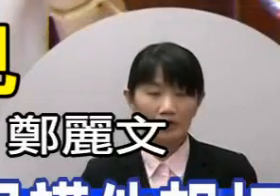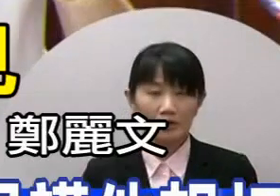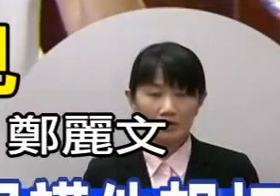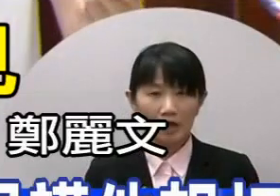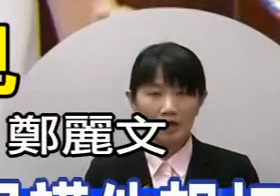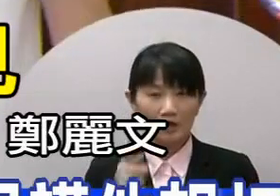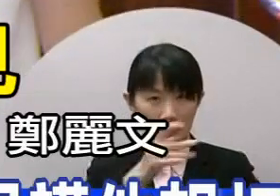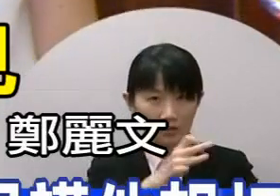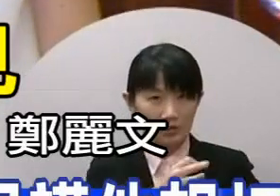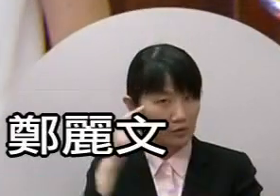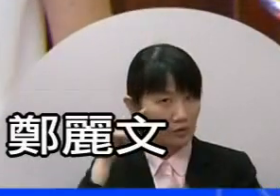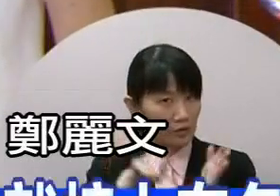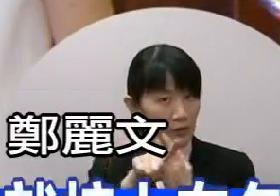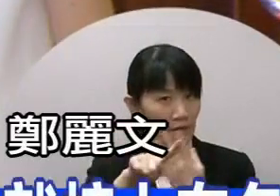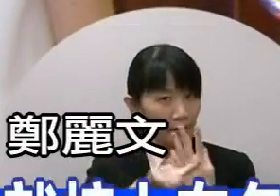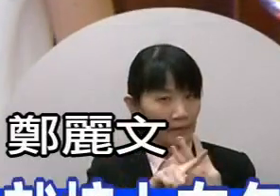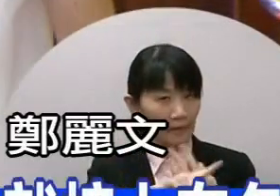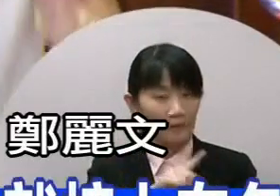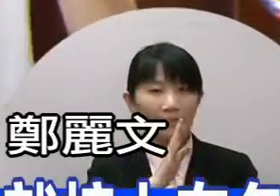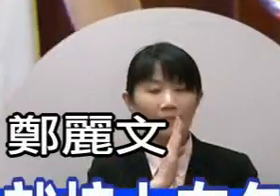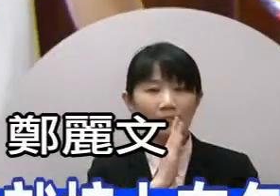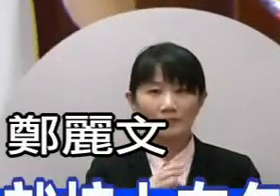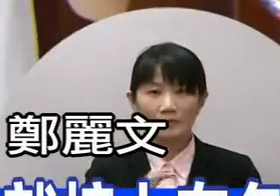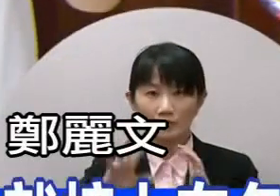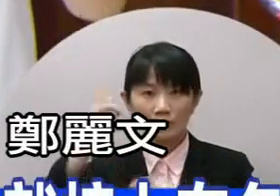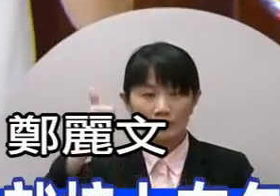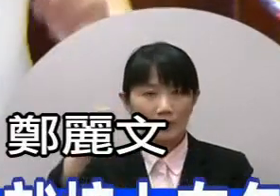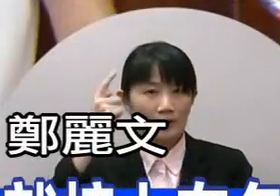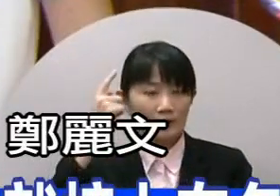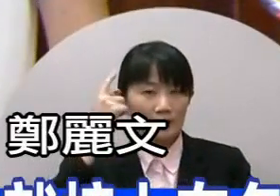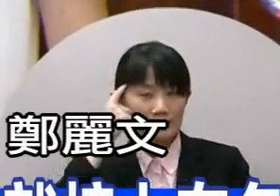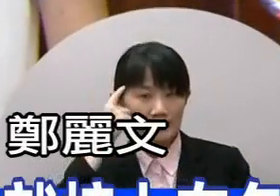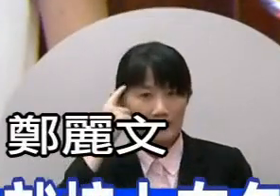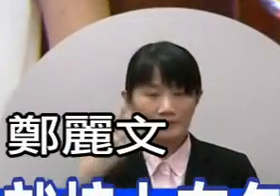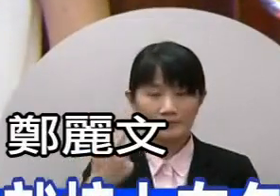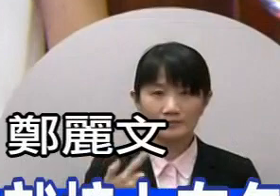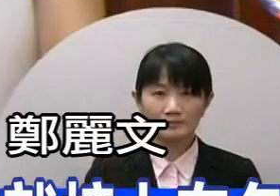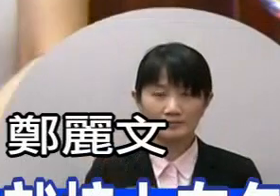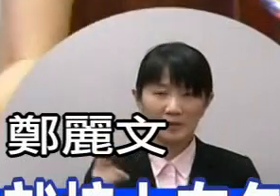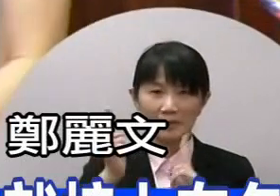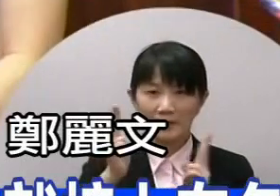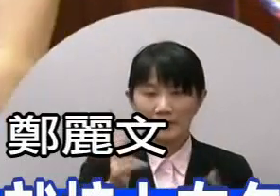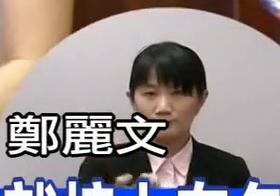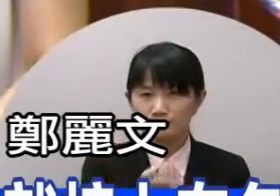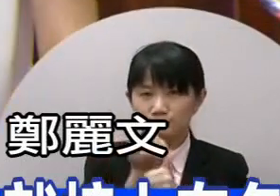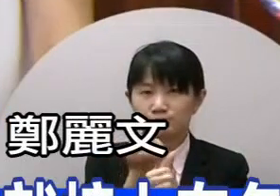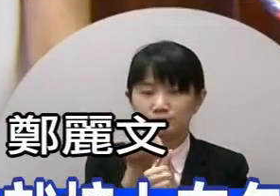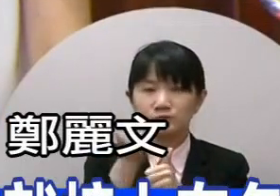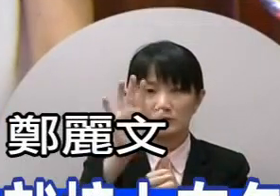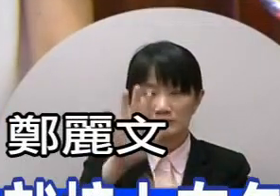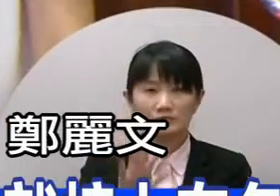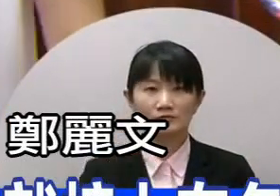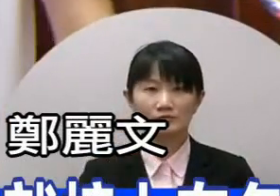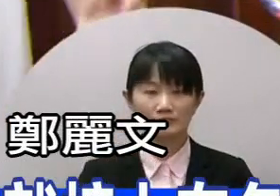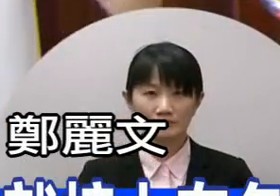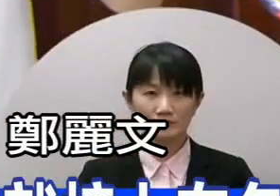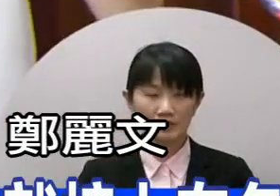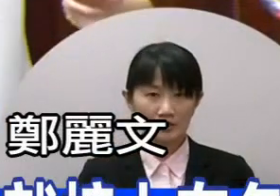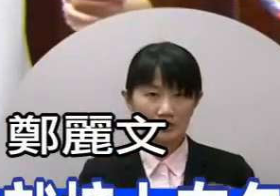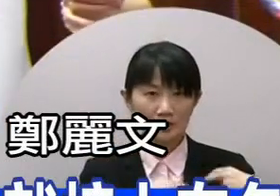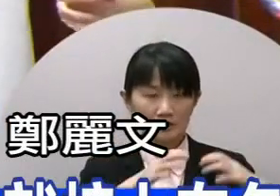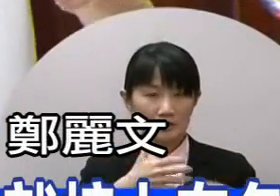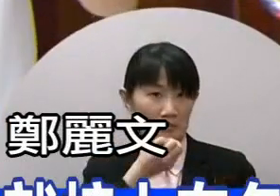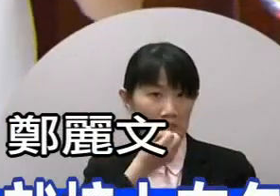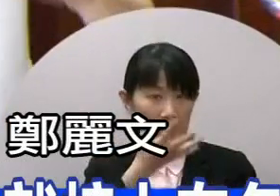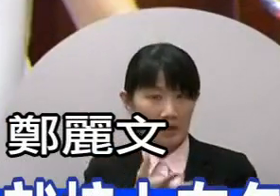学家、专家的意见，敌不过总统亲自下指导期，蔡总统背书，我们的国产疫